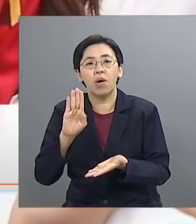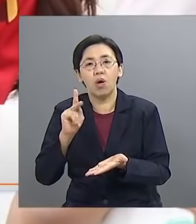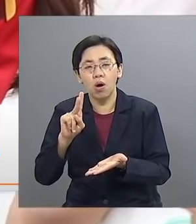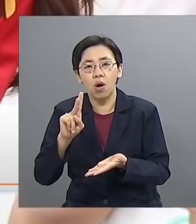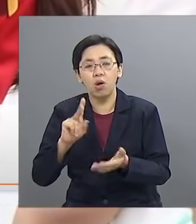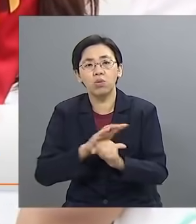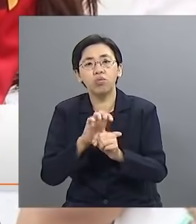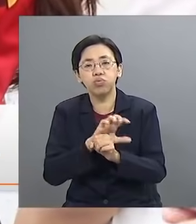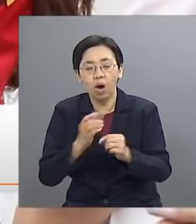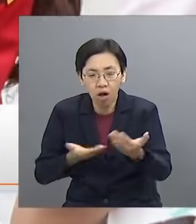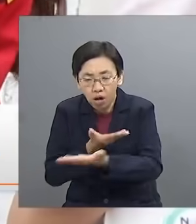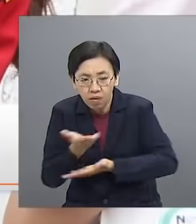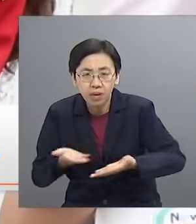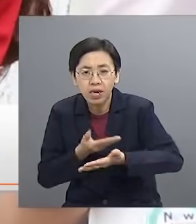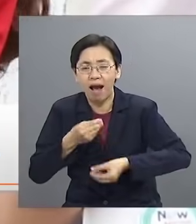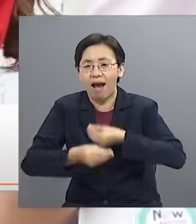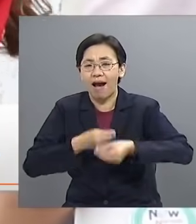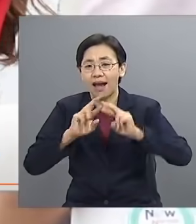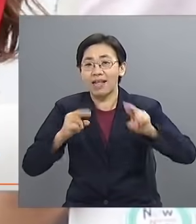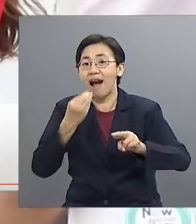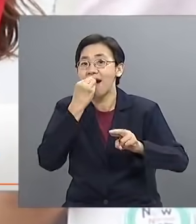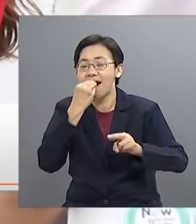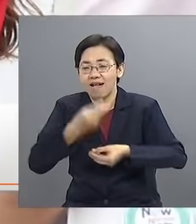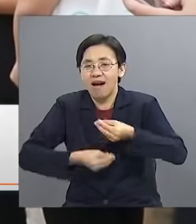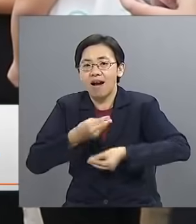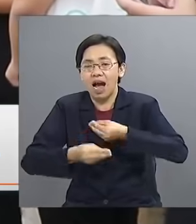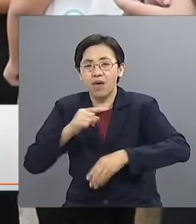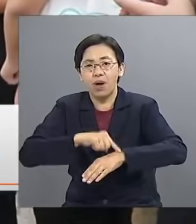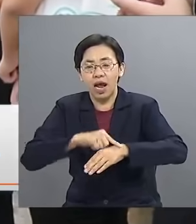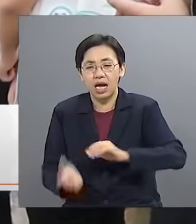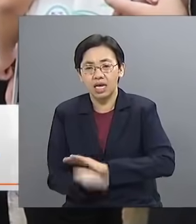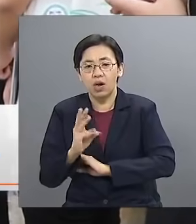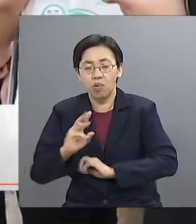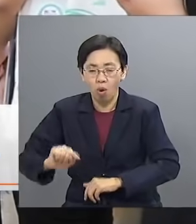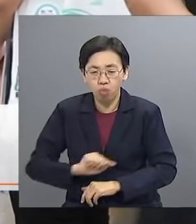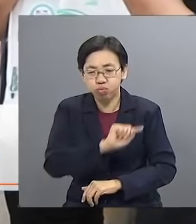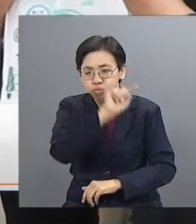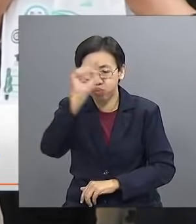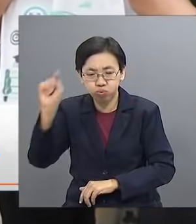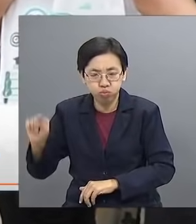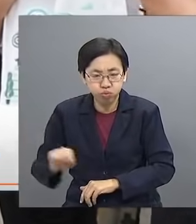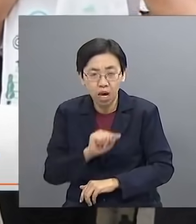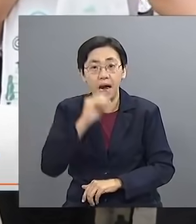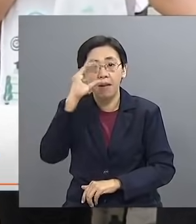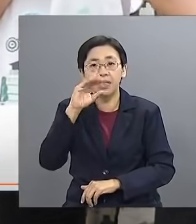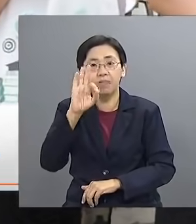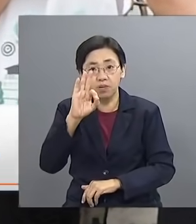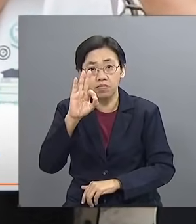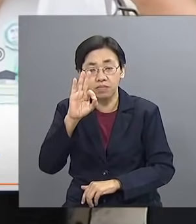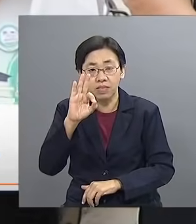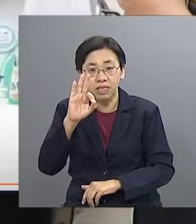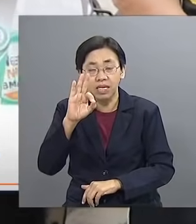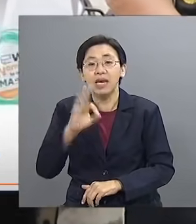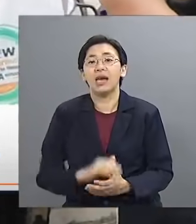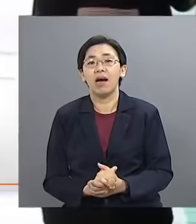เวลาให้จำหน่ายอาหารในร้านได้ในช่วง6 โมงเช้าจนถึง3 ทุ่มและห้ามนั่งรับประทานอาหารในร้านตั้งแต่